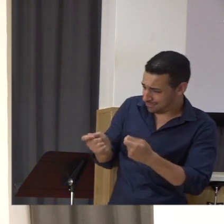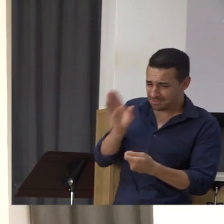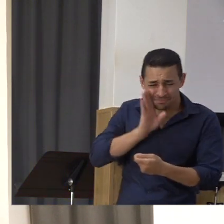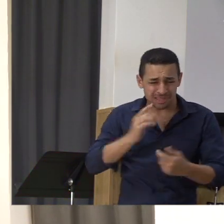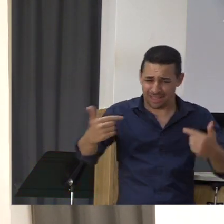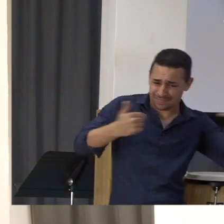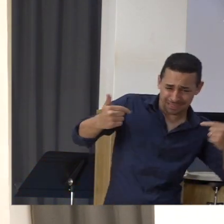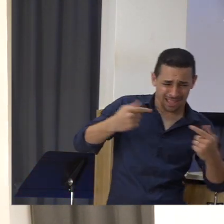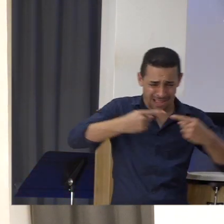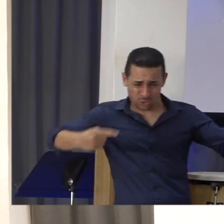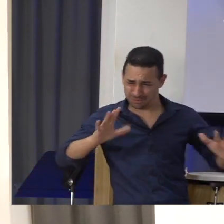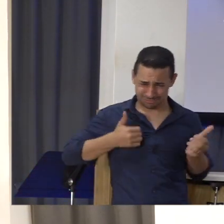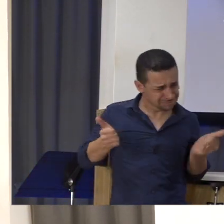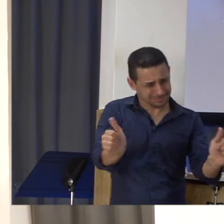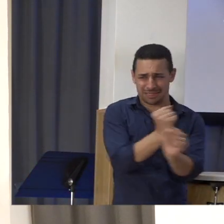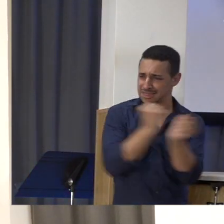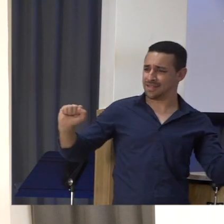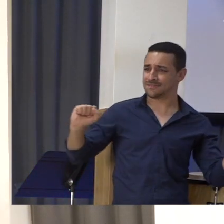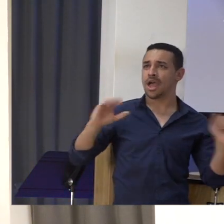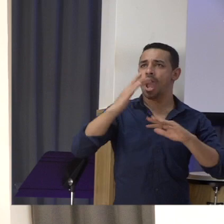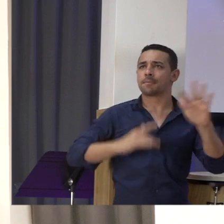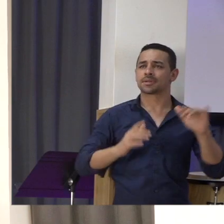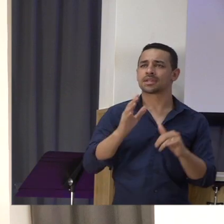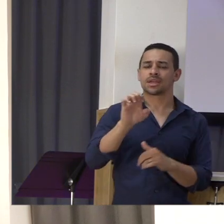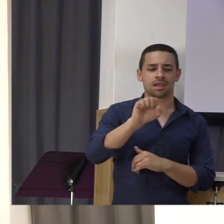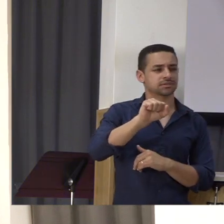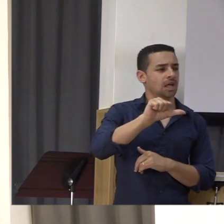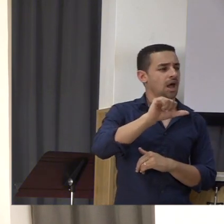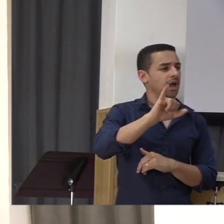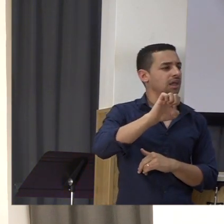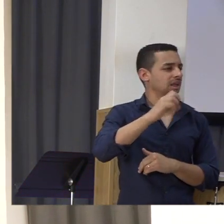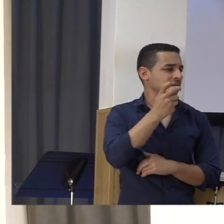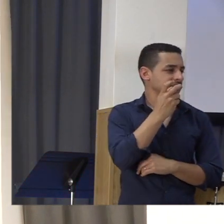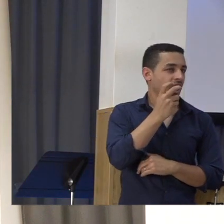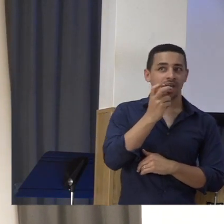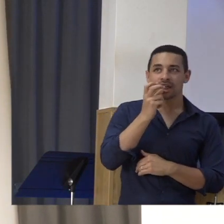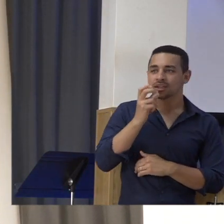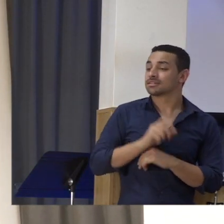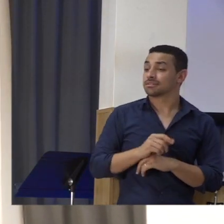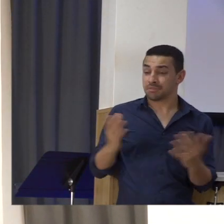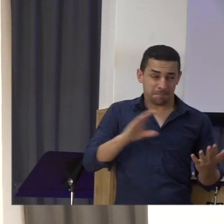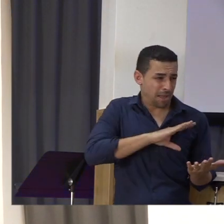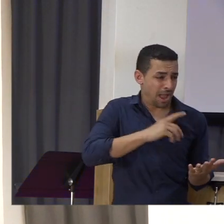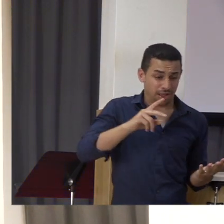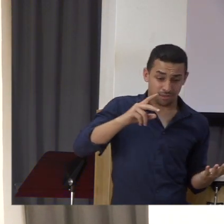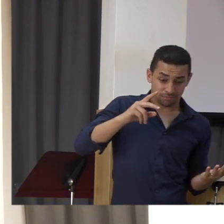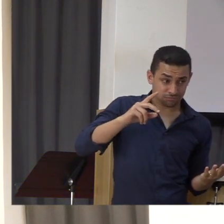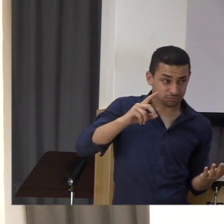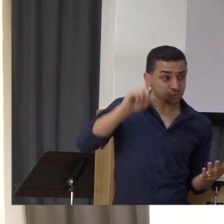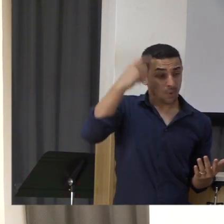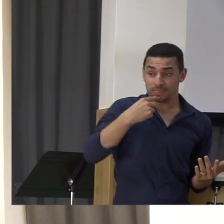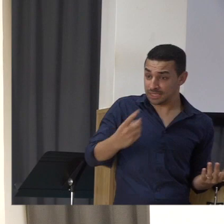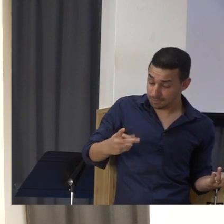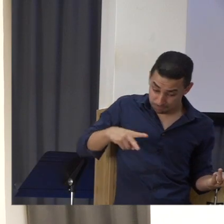délivre-moi de mes ennemis et de mes persécuteurs. Et un peu plus bas, le prophète Ésaïe nous dit, car mes pensées ne sont pas